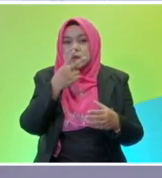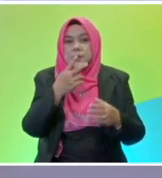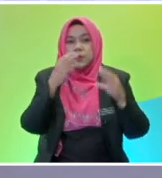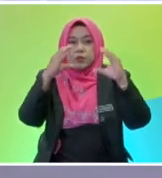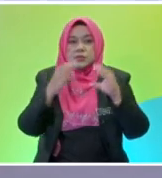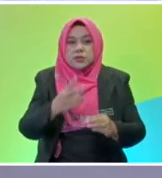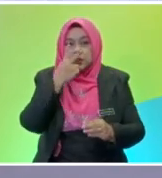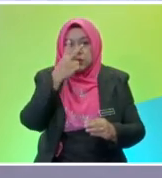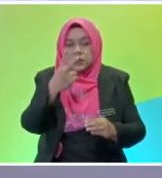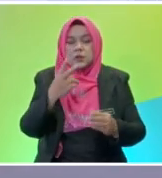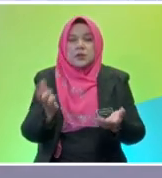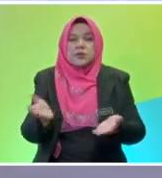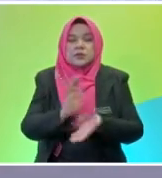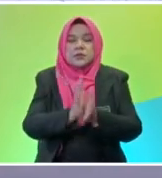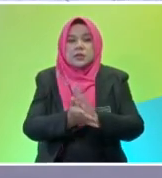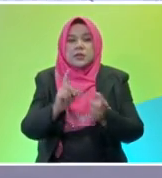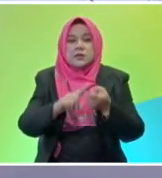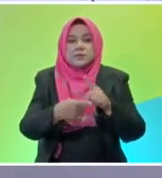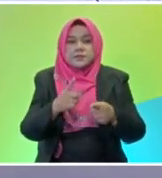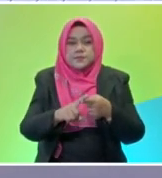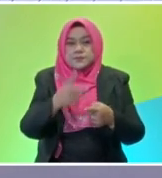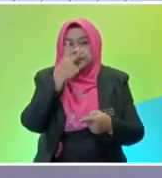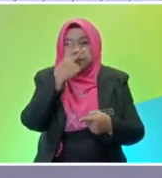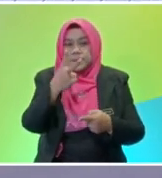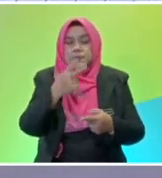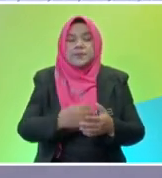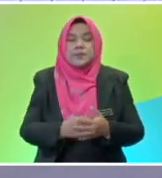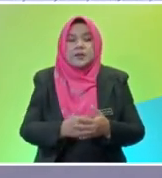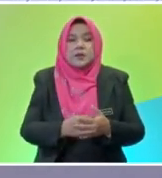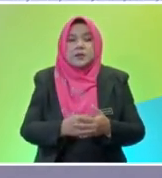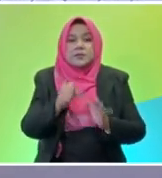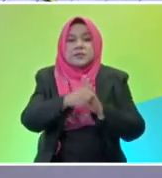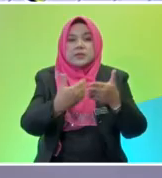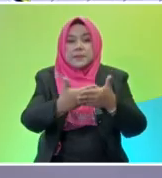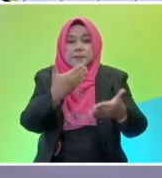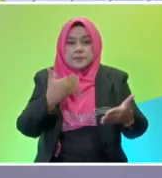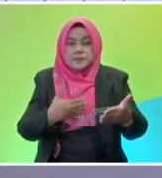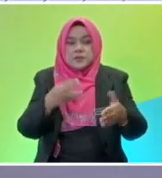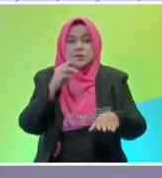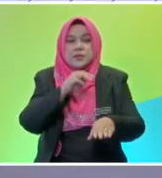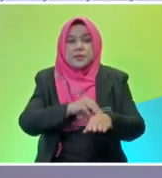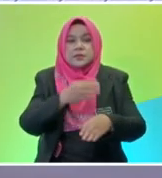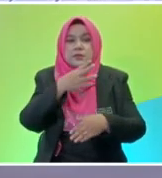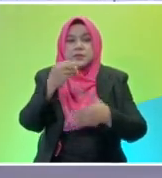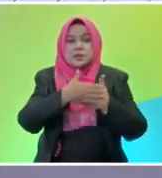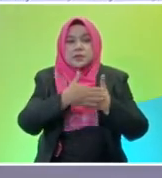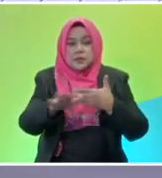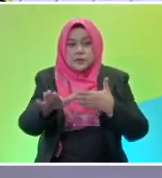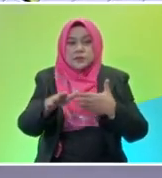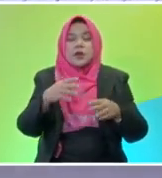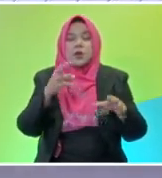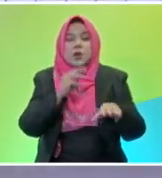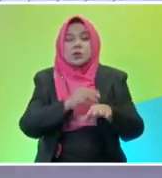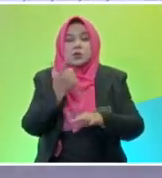jadi kawan-kawan Aduh aku mati yang dilaksanakan sebelum semua dan juga selepas sewaktu latihan